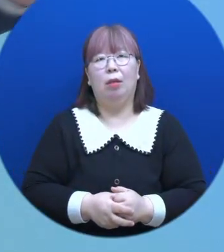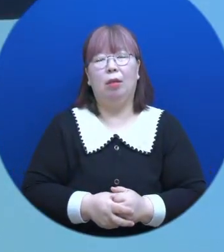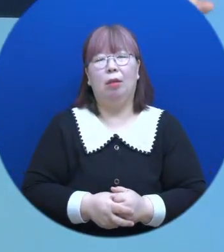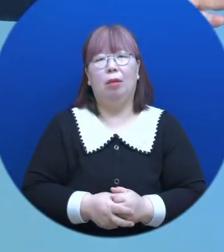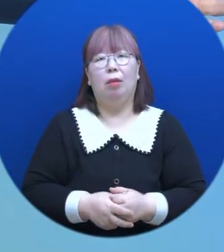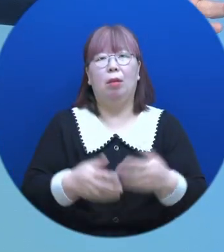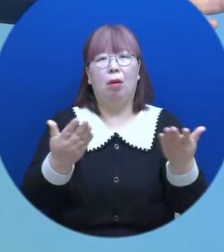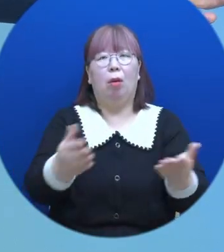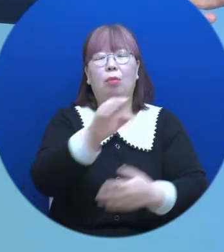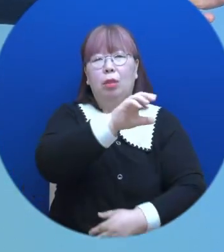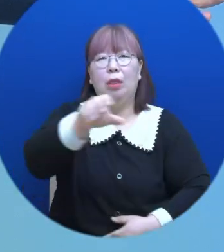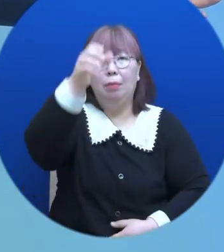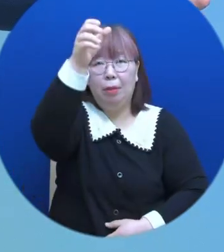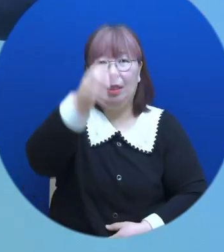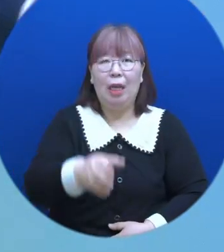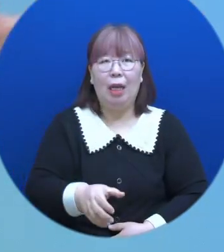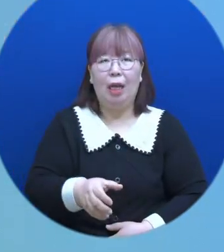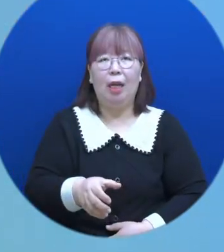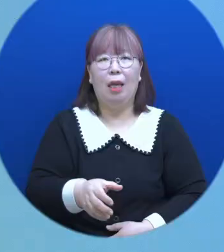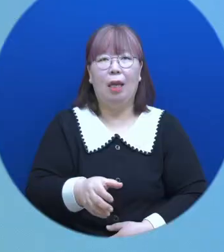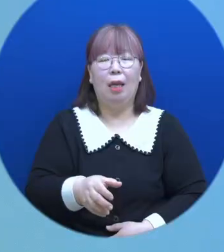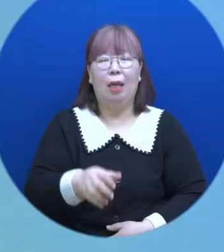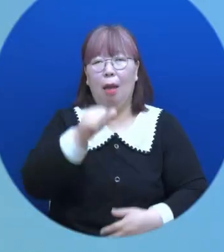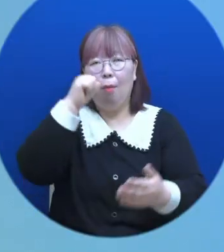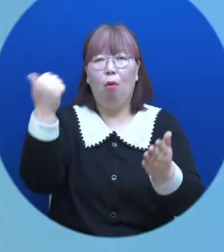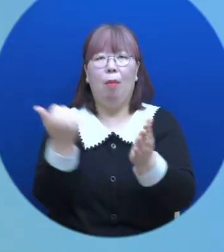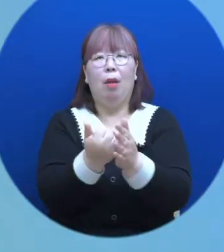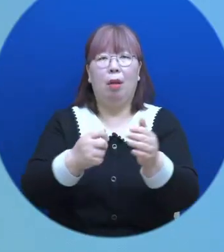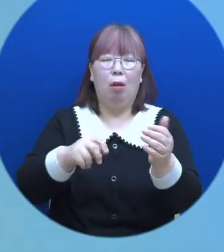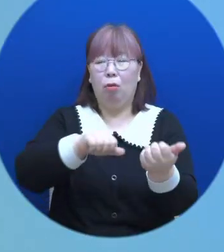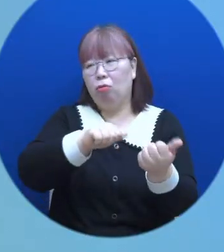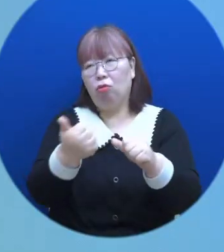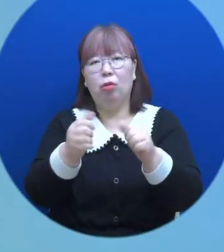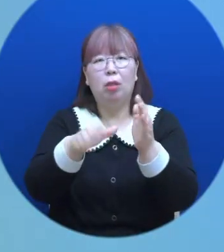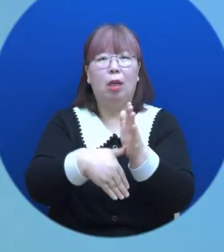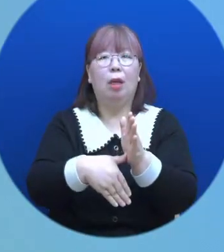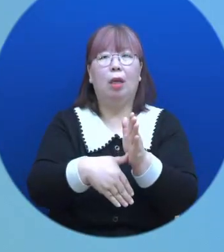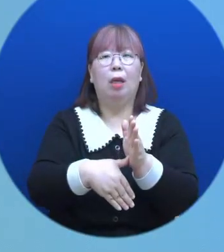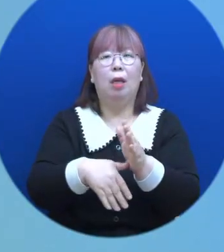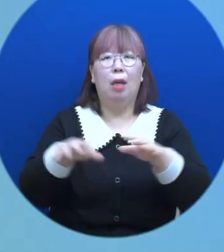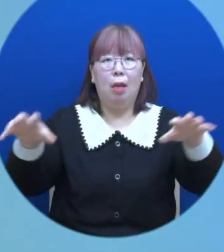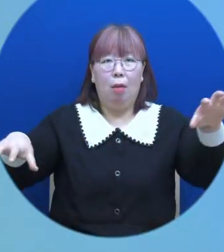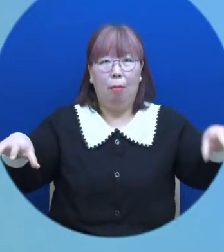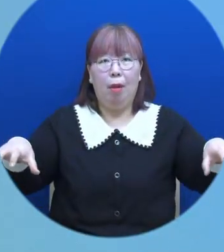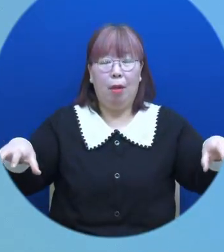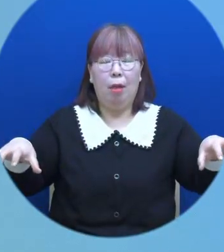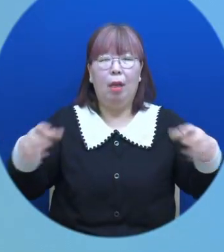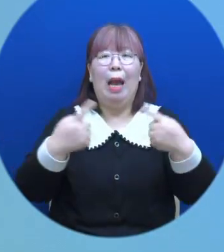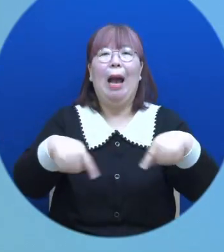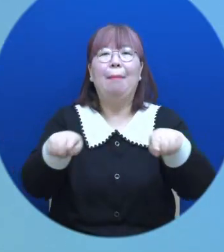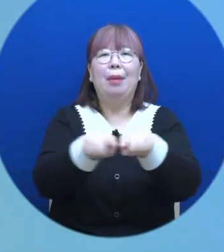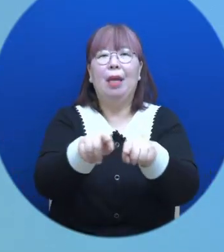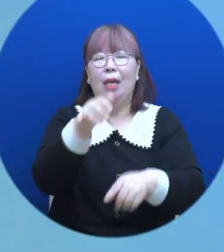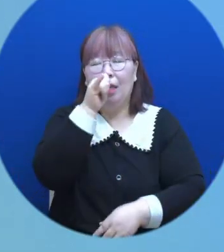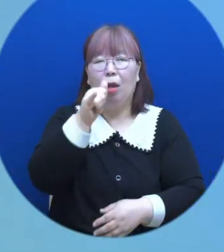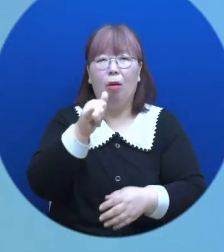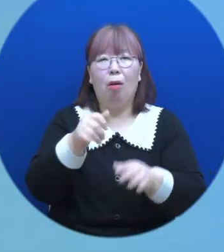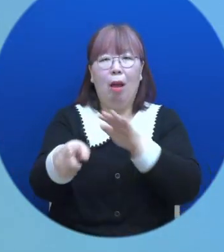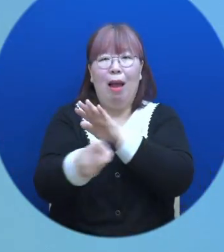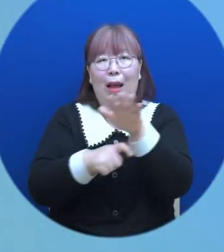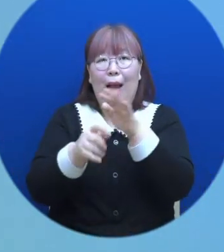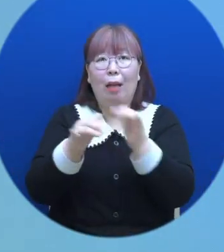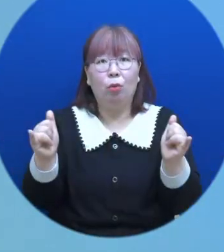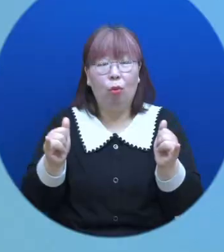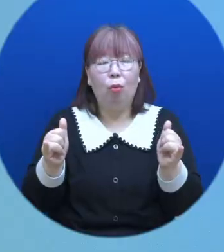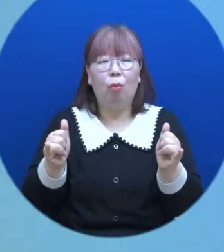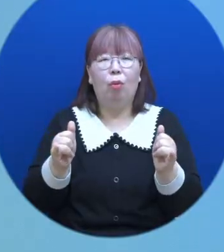여러분들 십자가상에서 예수님께서 못 박혀 돌아갈 때 한편 강도에게 한 말 기억하시죠? 내가 나와